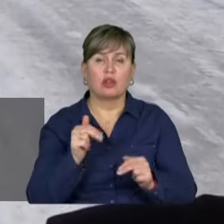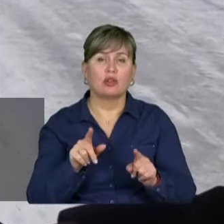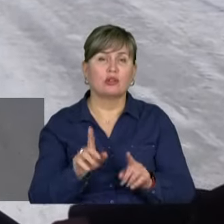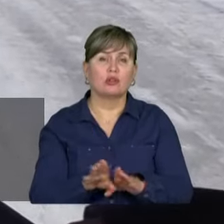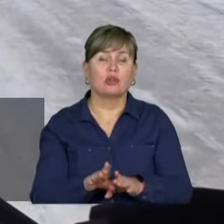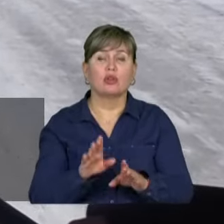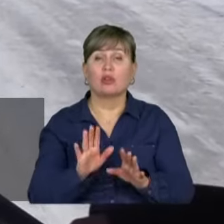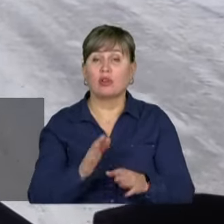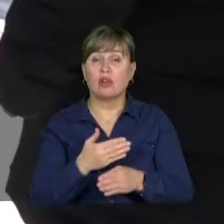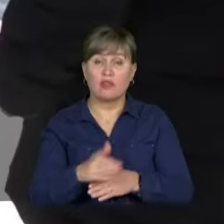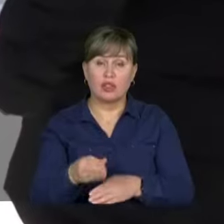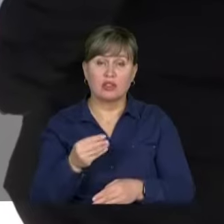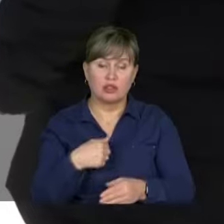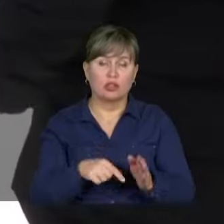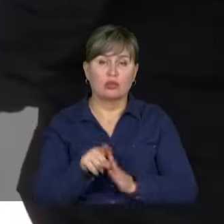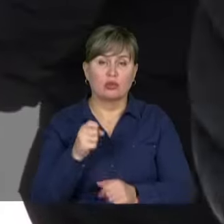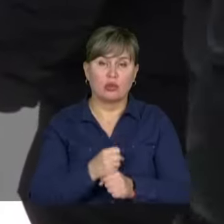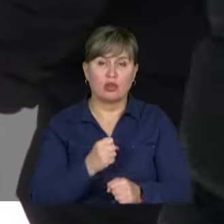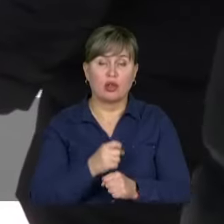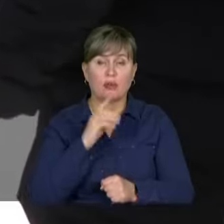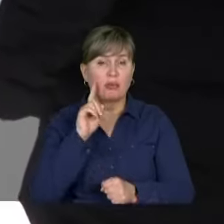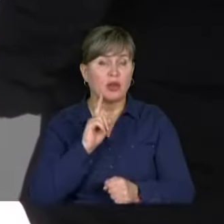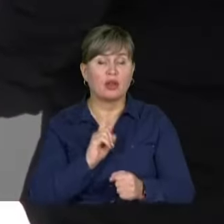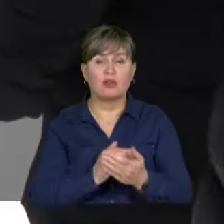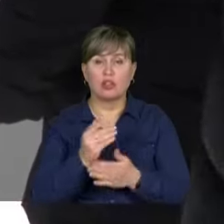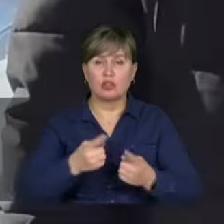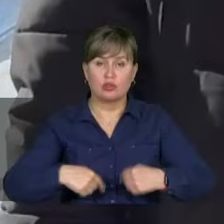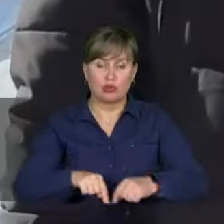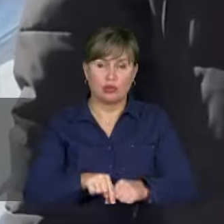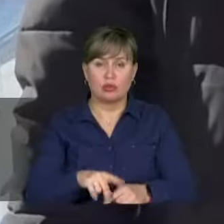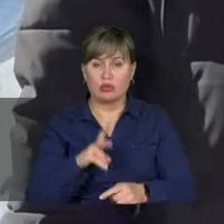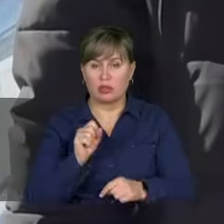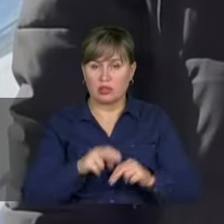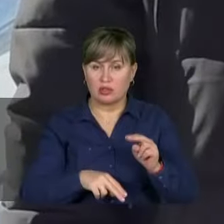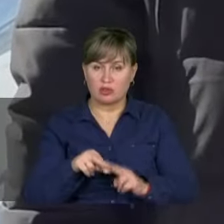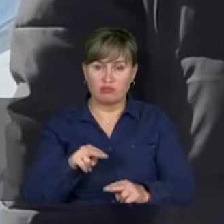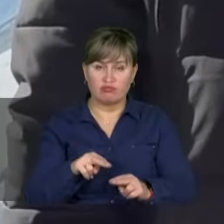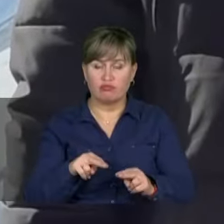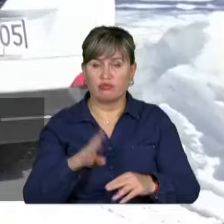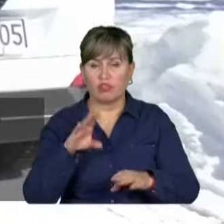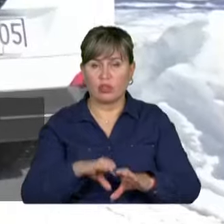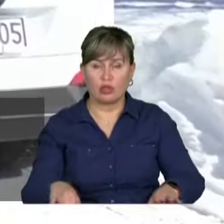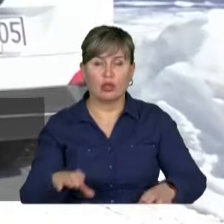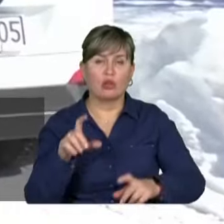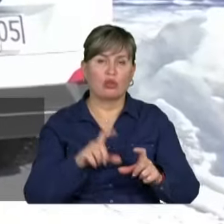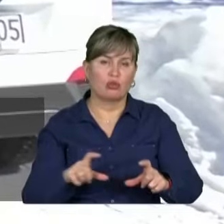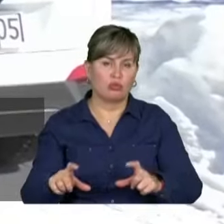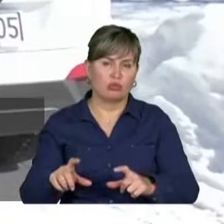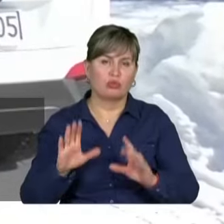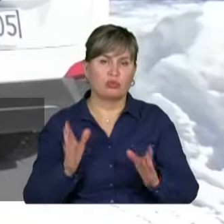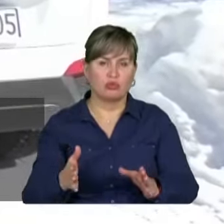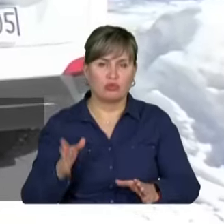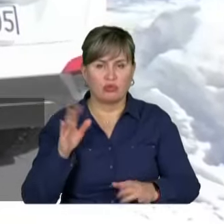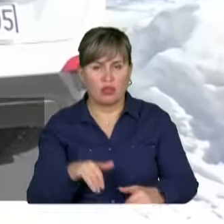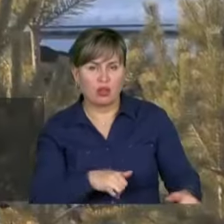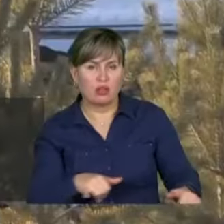выделят средства, то начнем работу. А пока вышестоящий орган рассмотрит заявку на строительство водопровода, люди, по-видимому, так и будут